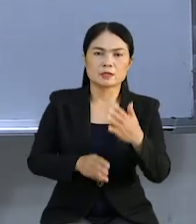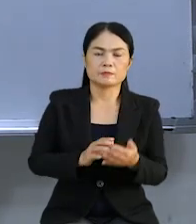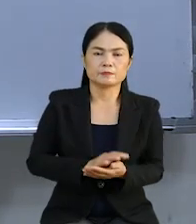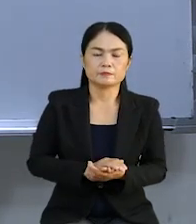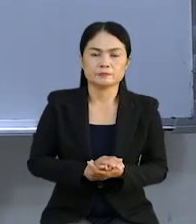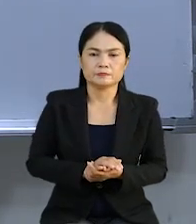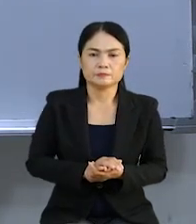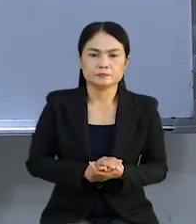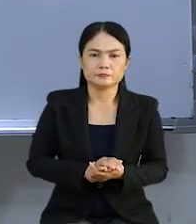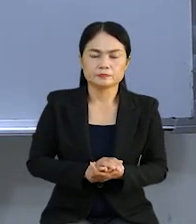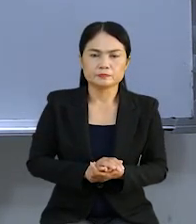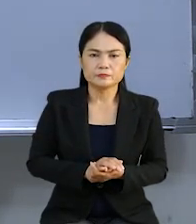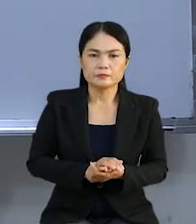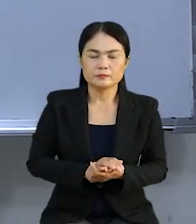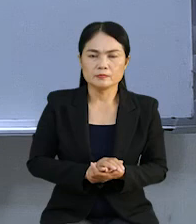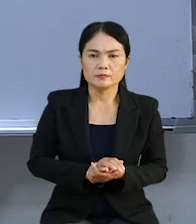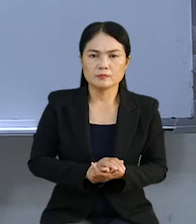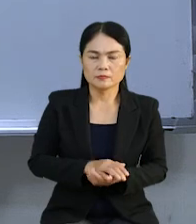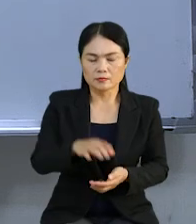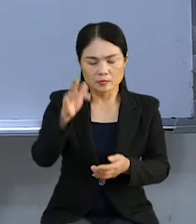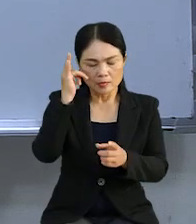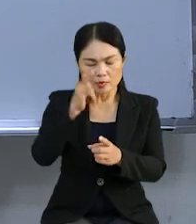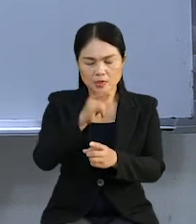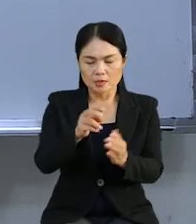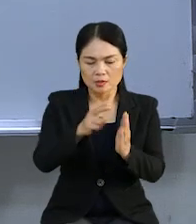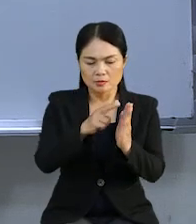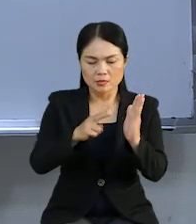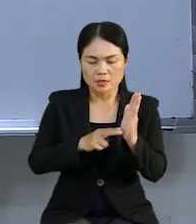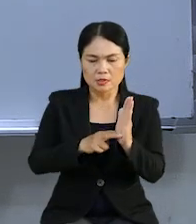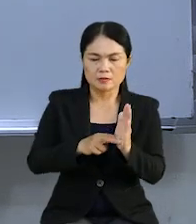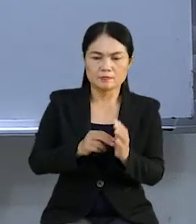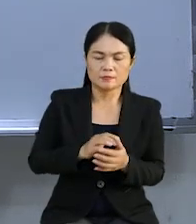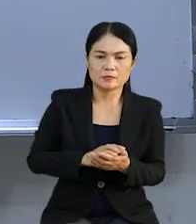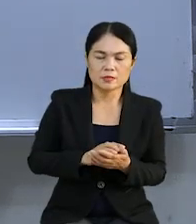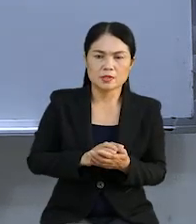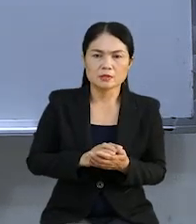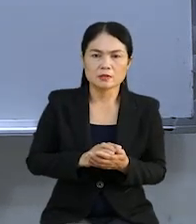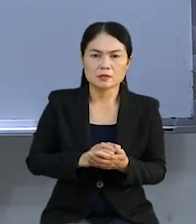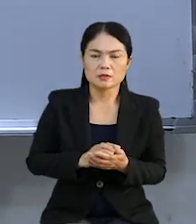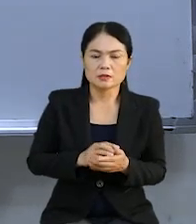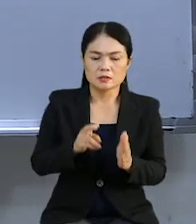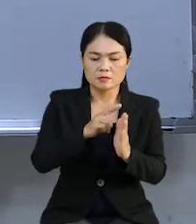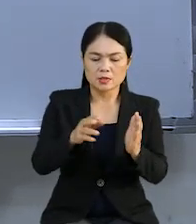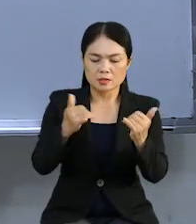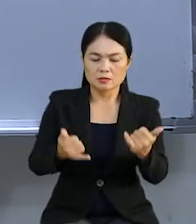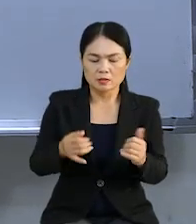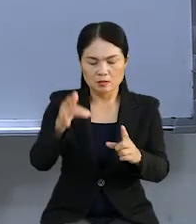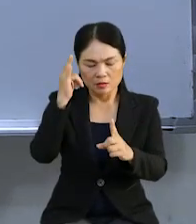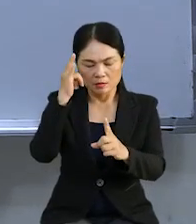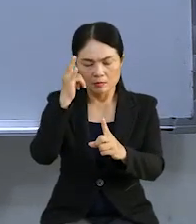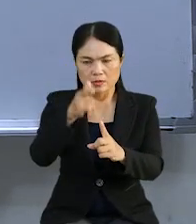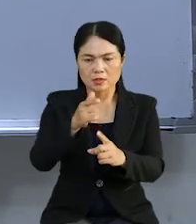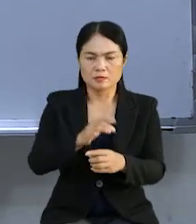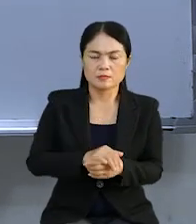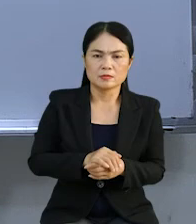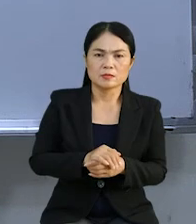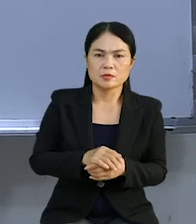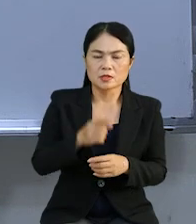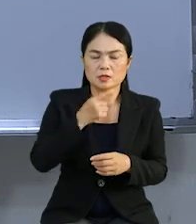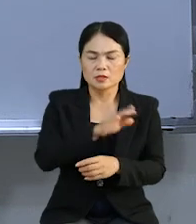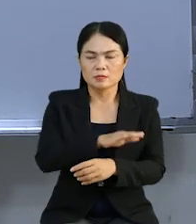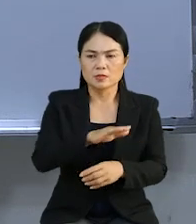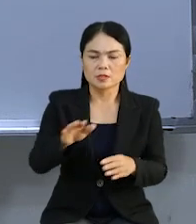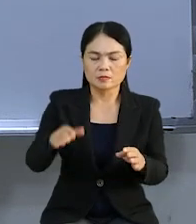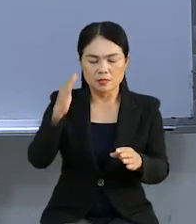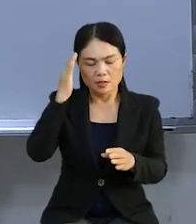บาทบาทหายโกบมนอร์บาตบัดบาทจังคืออัตบัดนี้มีโกบมนองนะปรับโกนต่